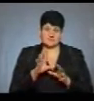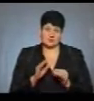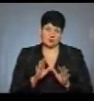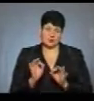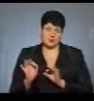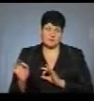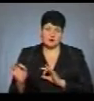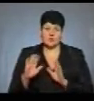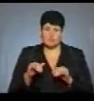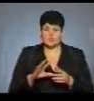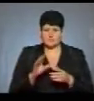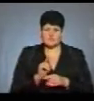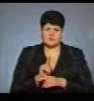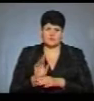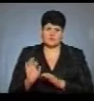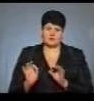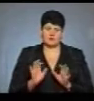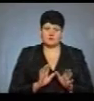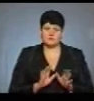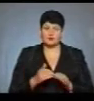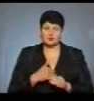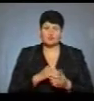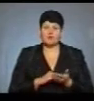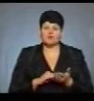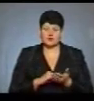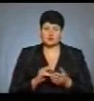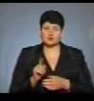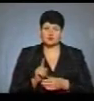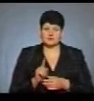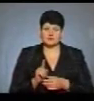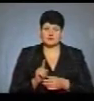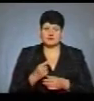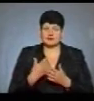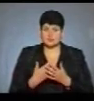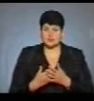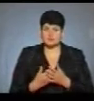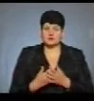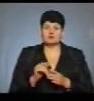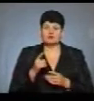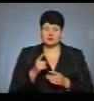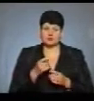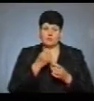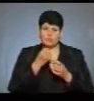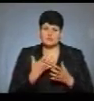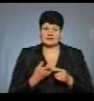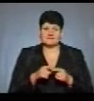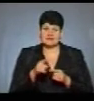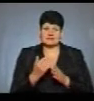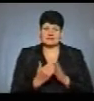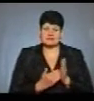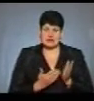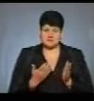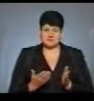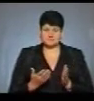нормально. Потім все стабілізується, все буде нормально. Ще раз хочу повторити, що, от, наприклад, в чому позитив цієї системи?